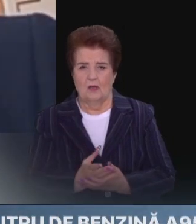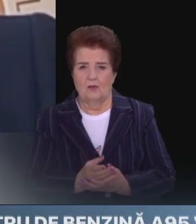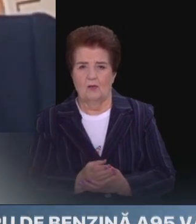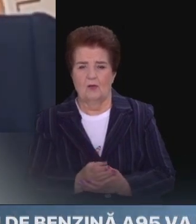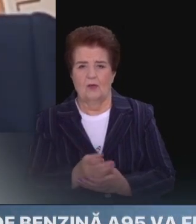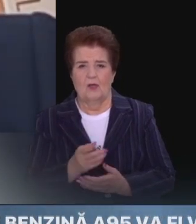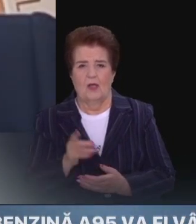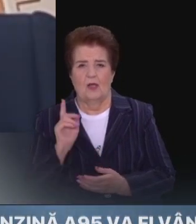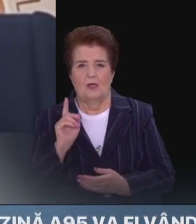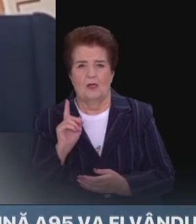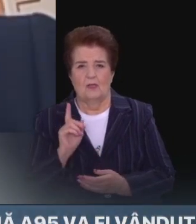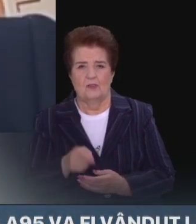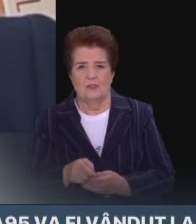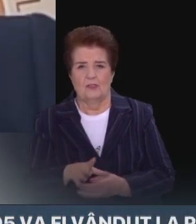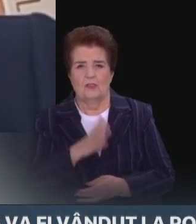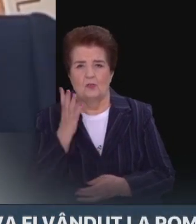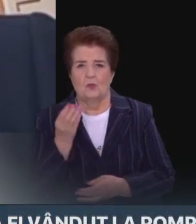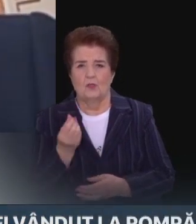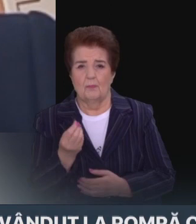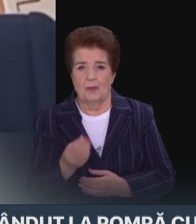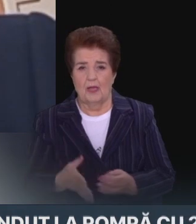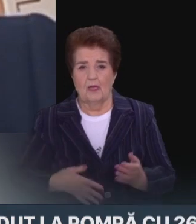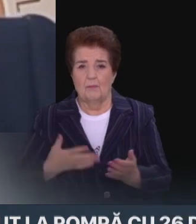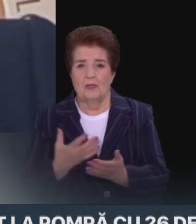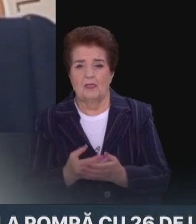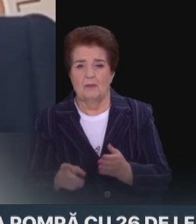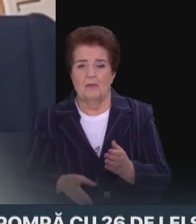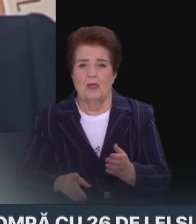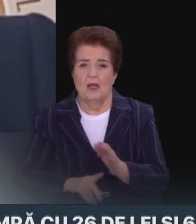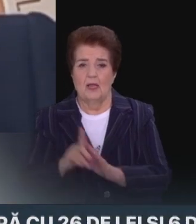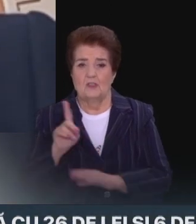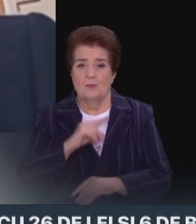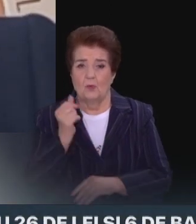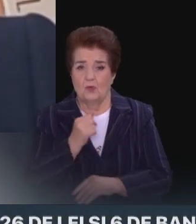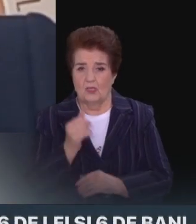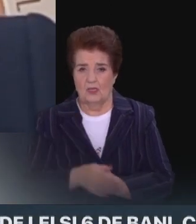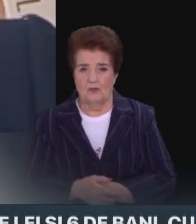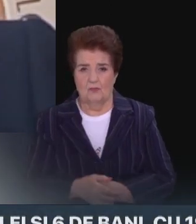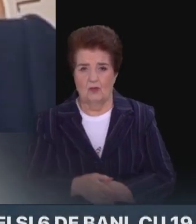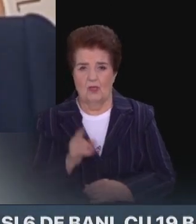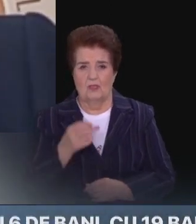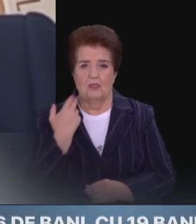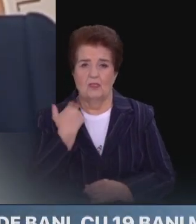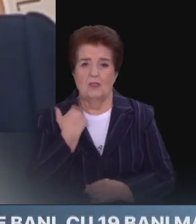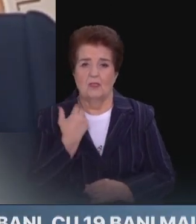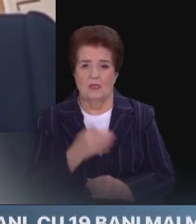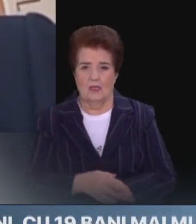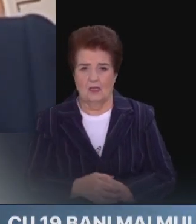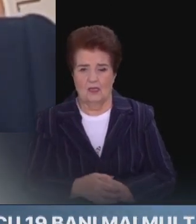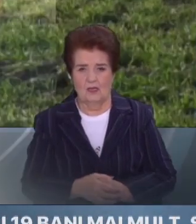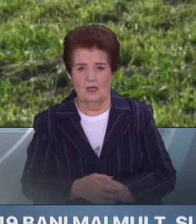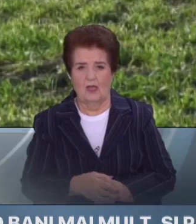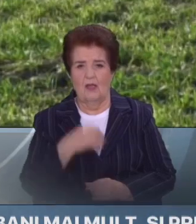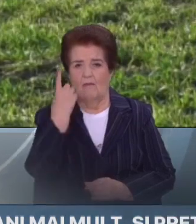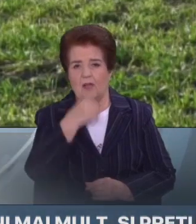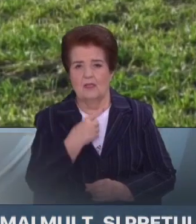cont? Ăștia sunt banii pe care noi îi plătim la începutul anului, procurând motorină, pesticide, de toate mijloacele de producție,